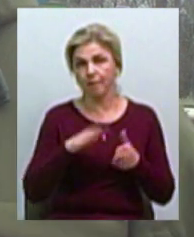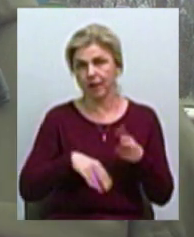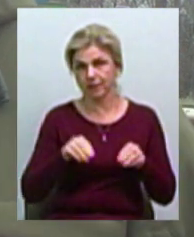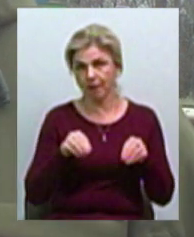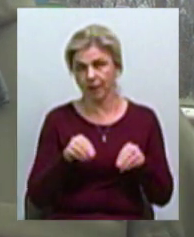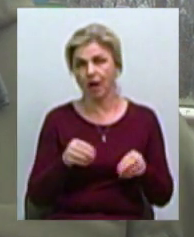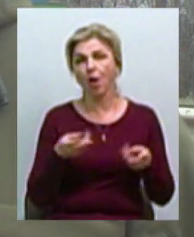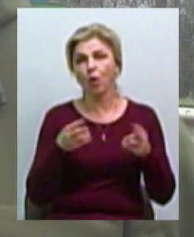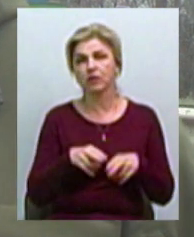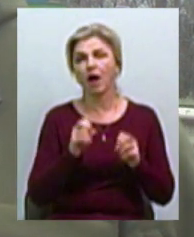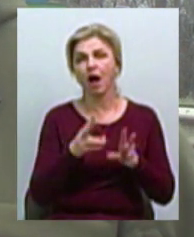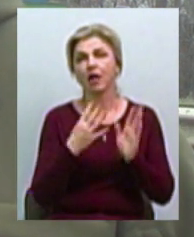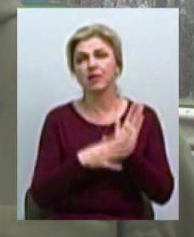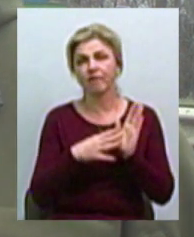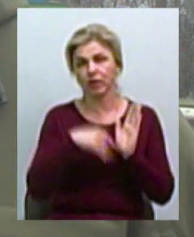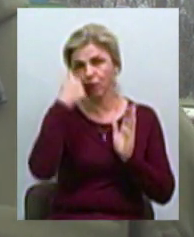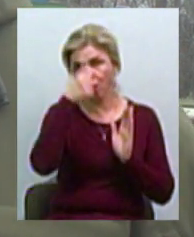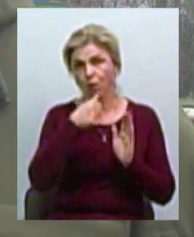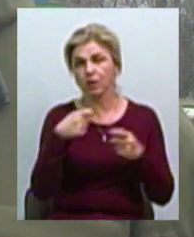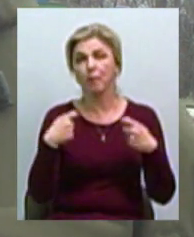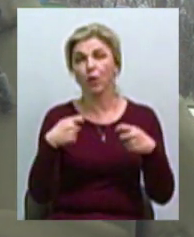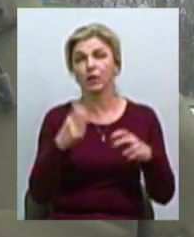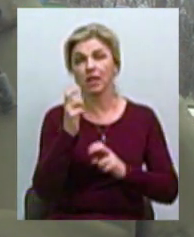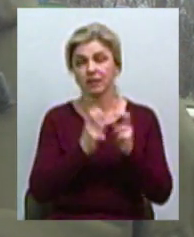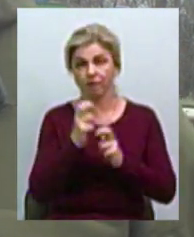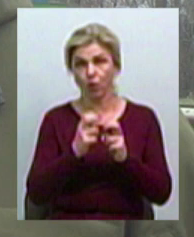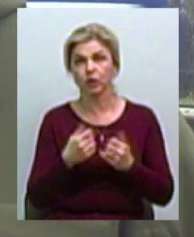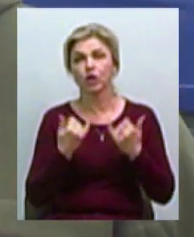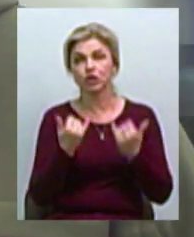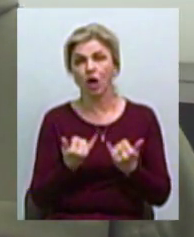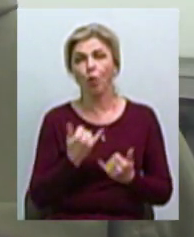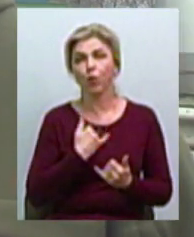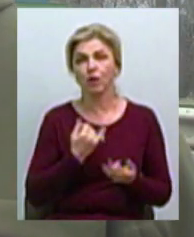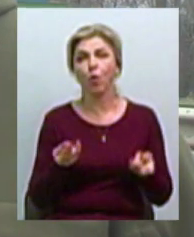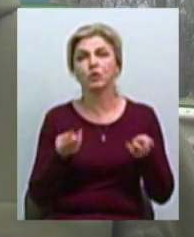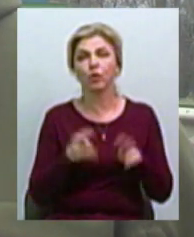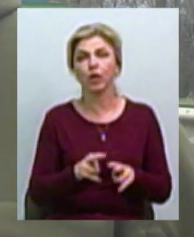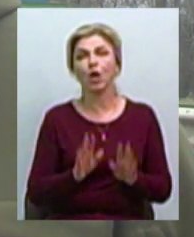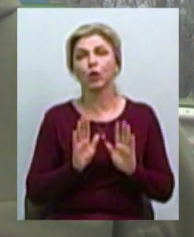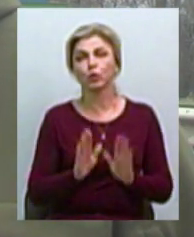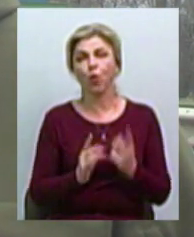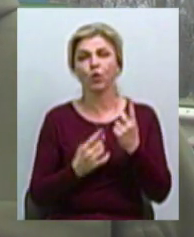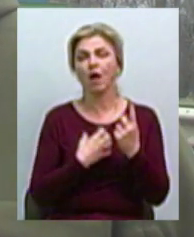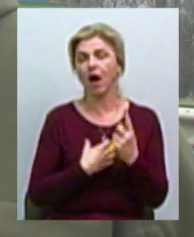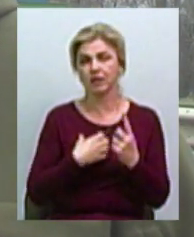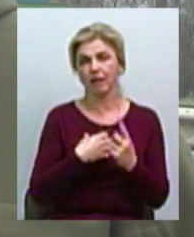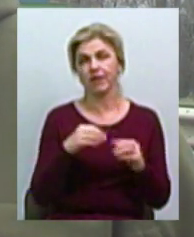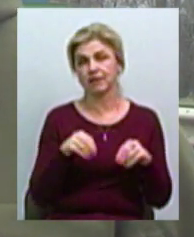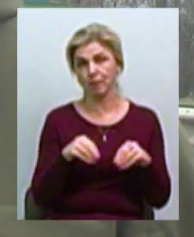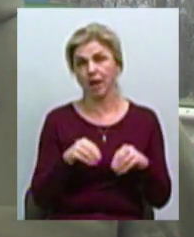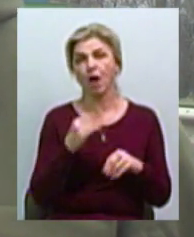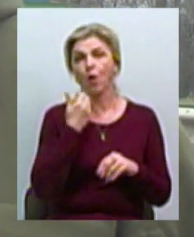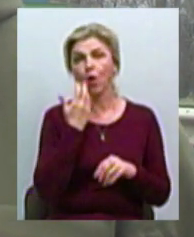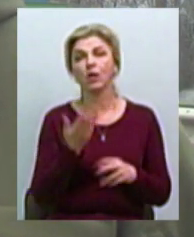як там в 90-х годах розпродали заводи. Зараз у нас залишилося лише, ну, по суті, один із наших активів – це земля. І коли